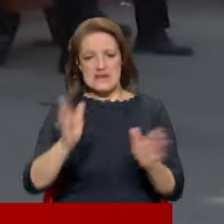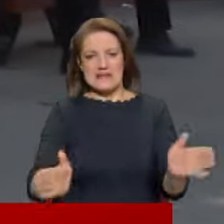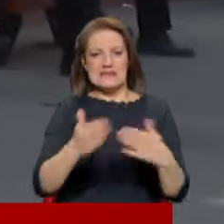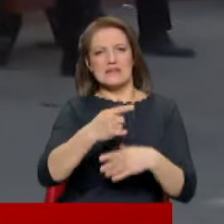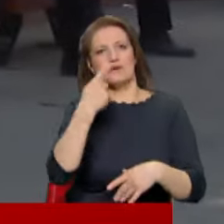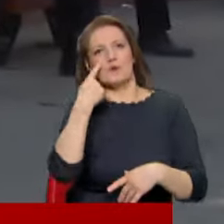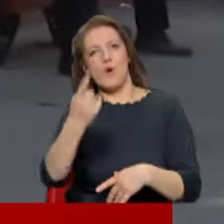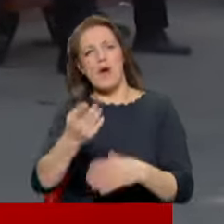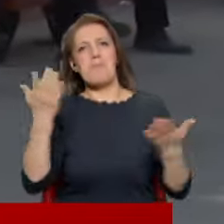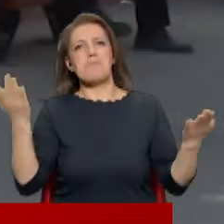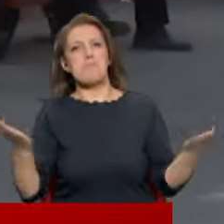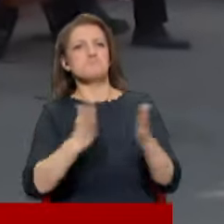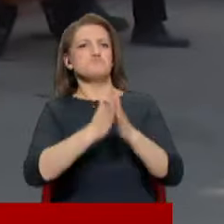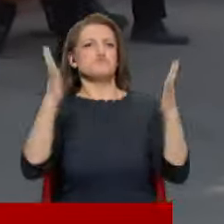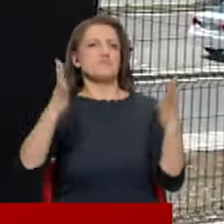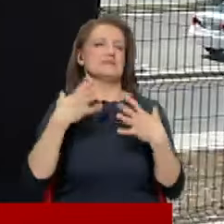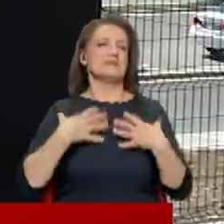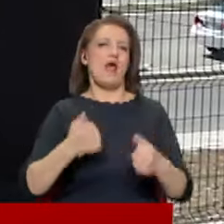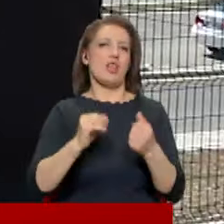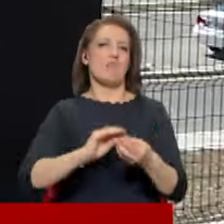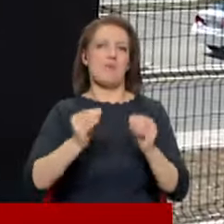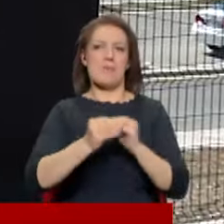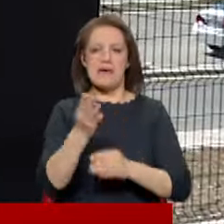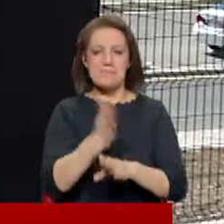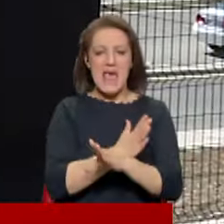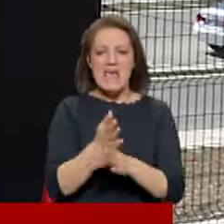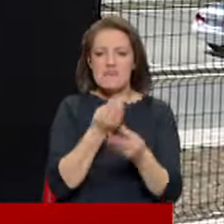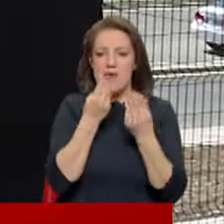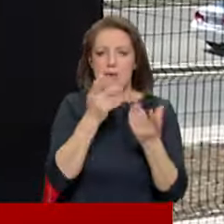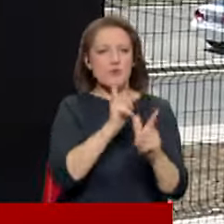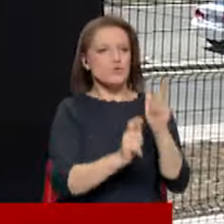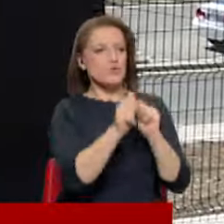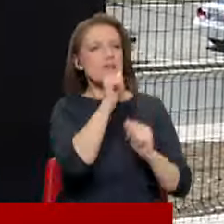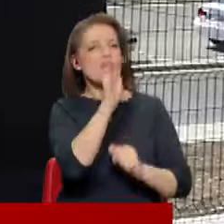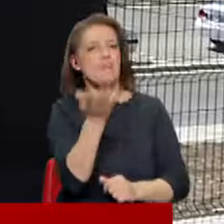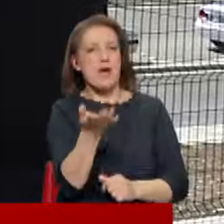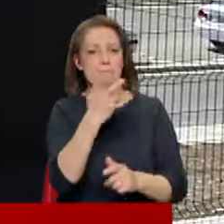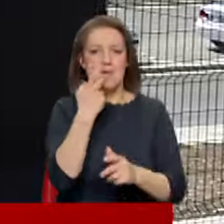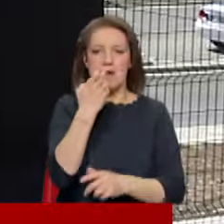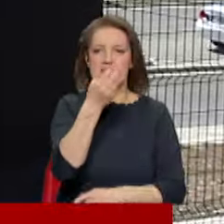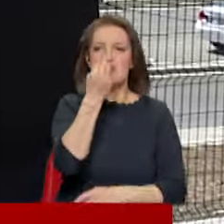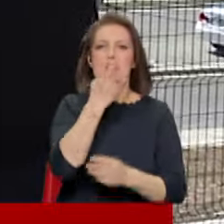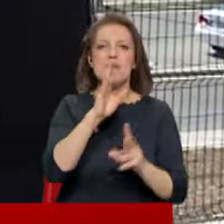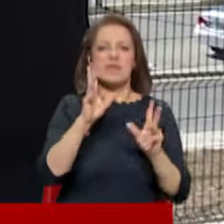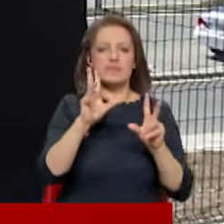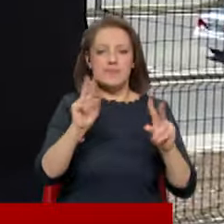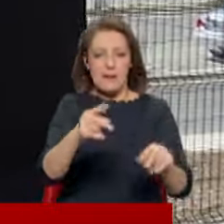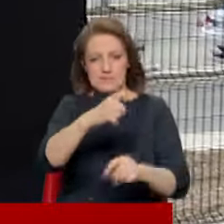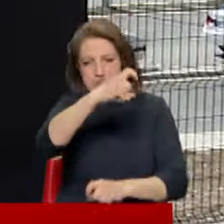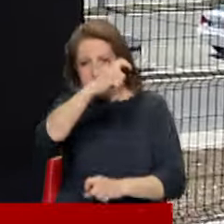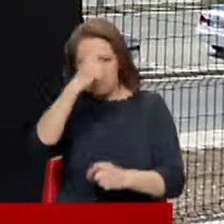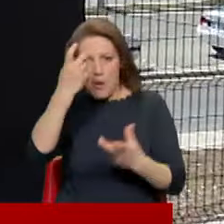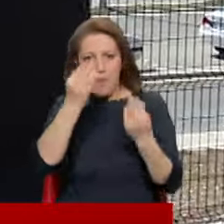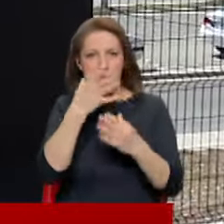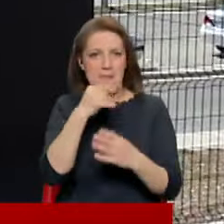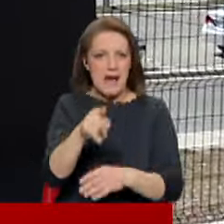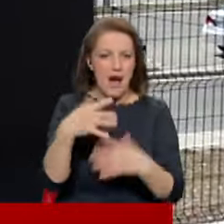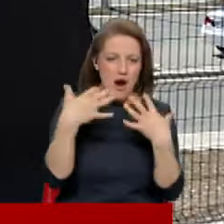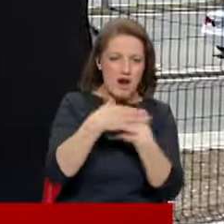Sendikası'na göre artık büyük bir sağlık problemi. Meyvesini tüketemeyen, sütünü içemeyen, peynirini yiyemeyen, evinde tam ısınamayan emekli maalesef